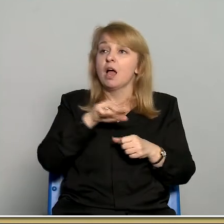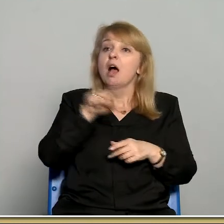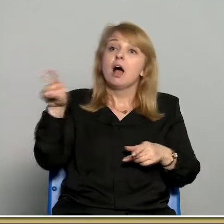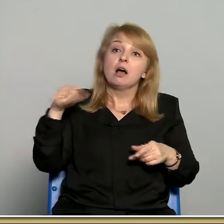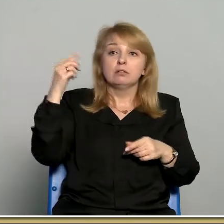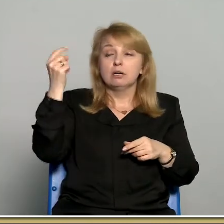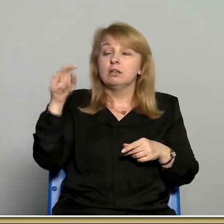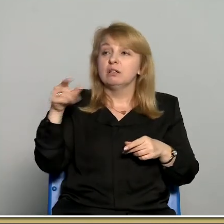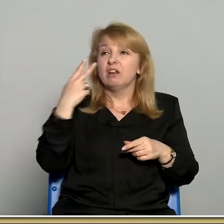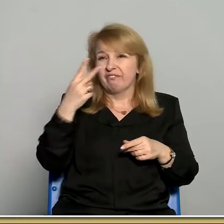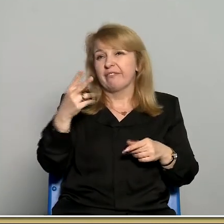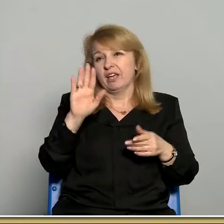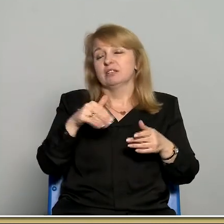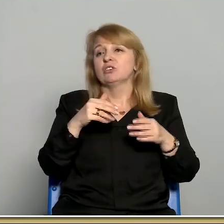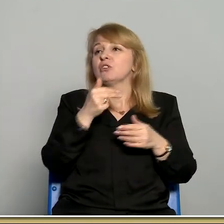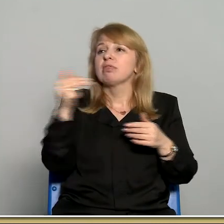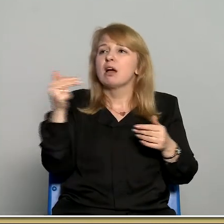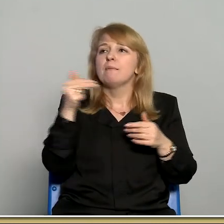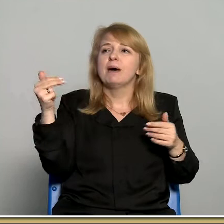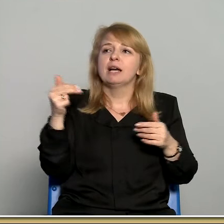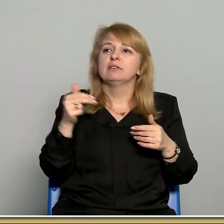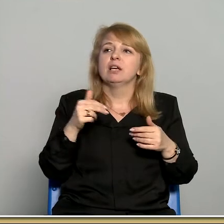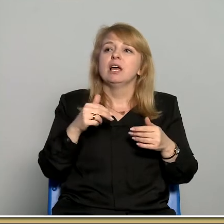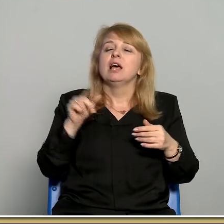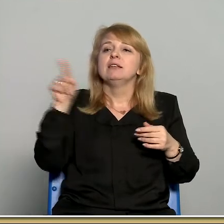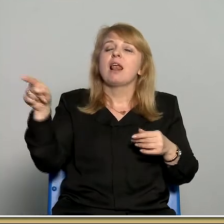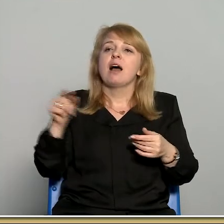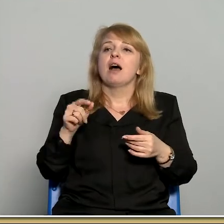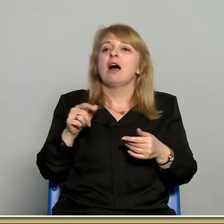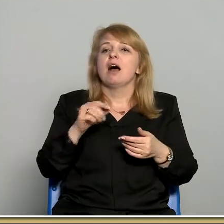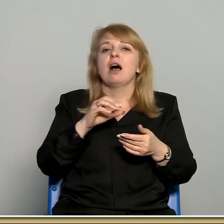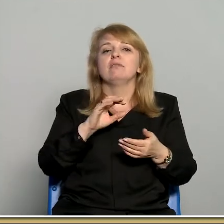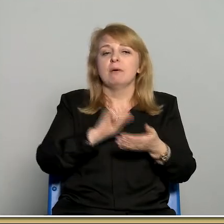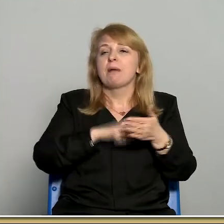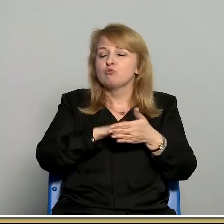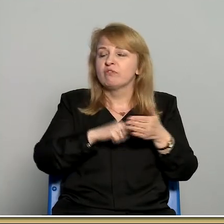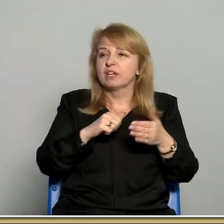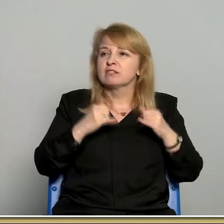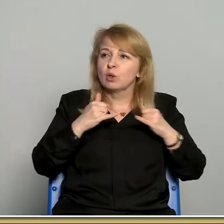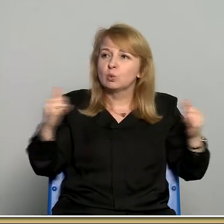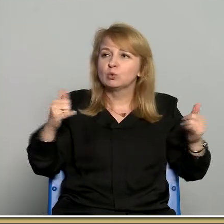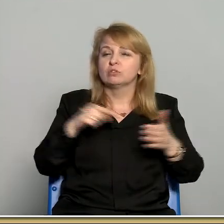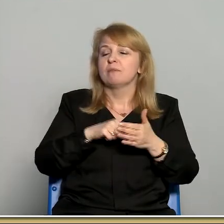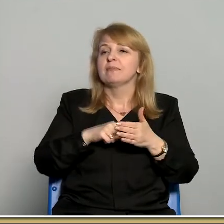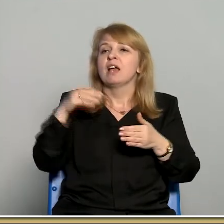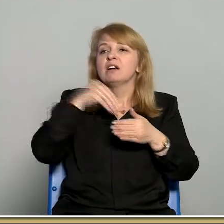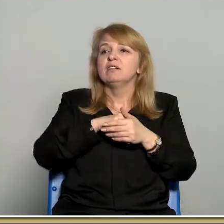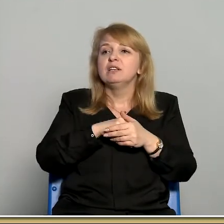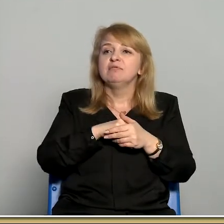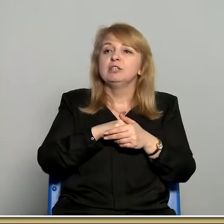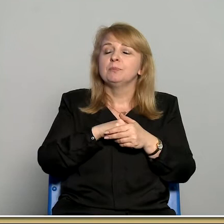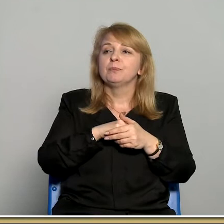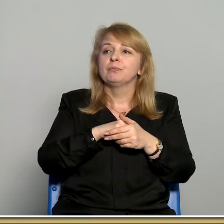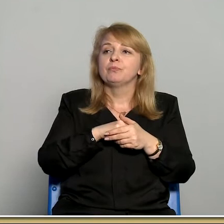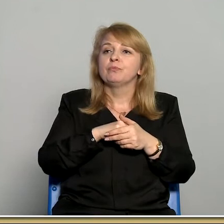widzieliście te mapy charakteryzujące województwo mazowieckie. Proszę zwrócić uwagę na te, wydaje mi